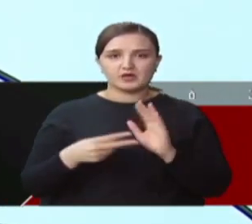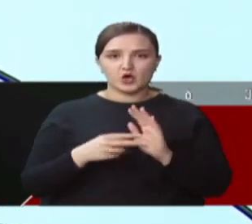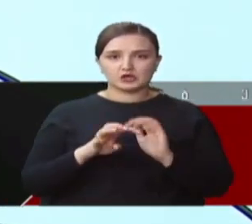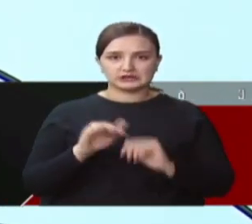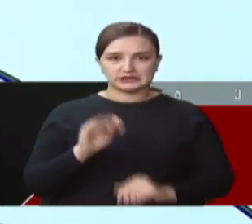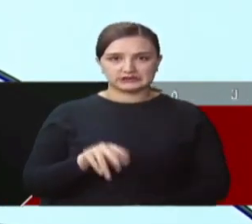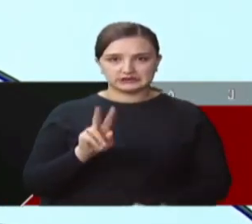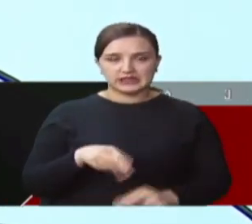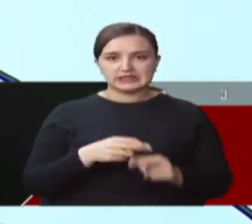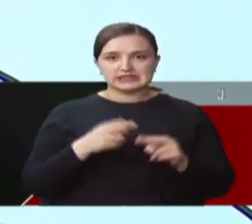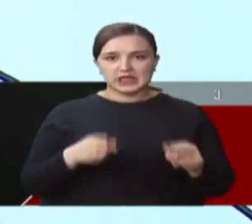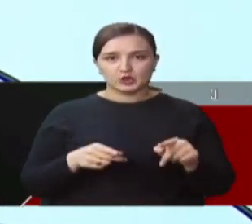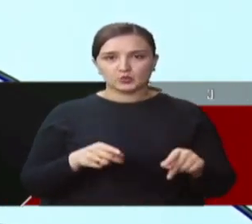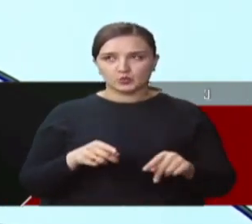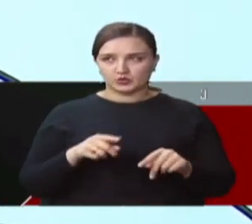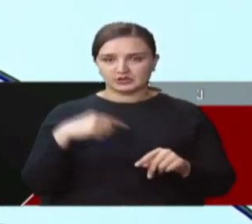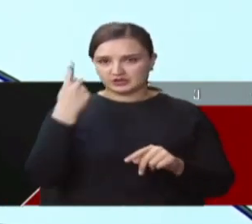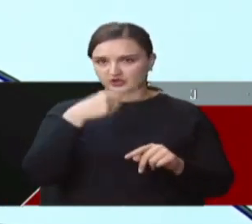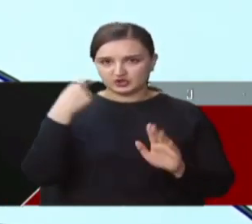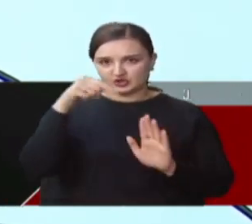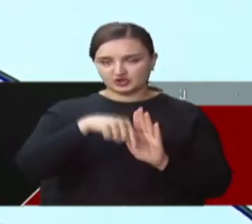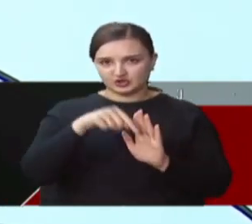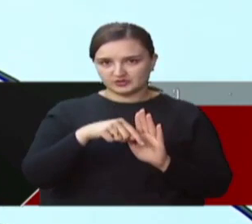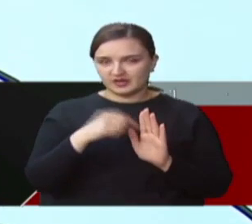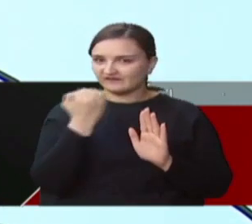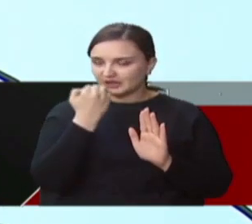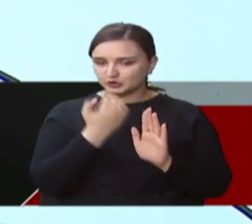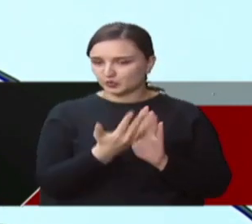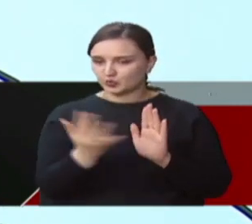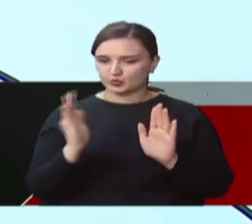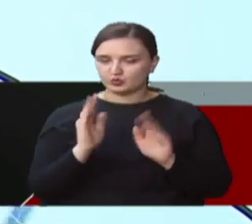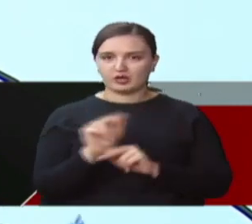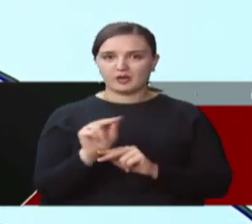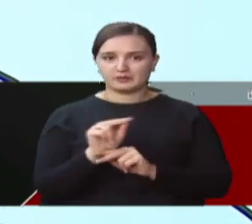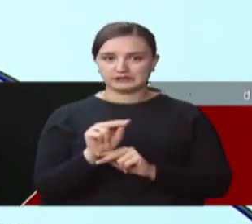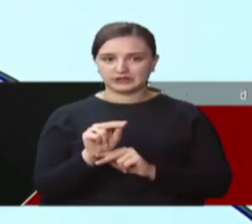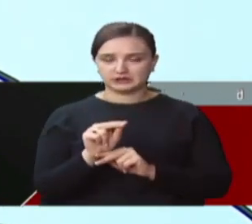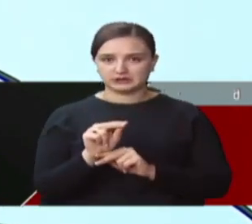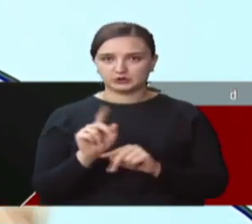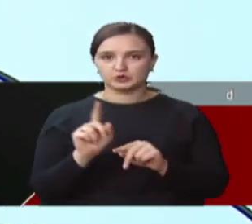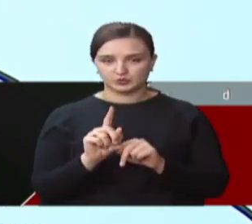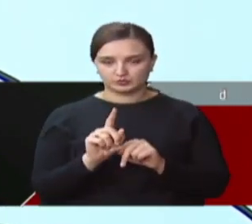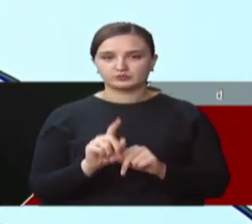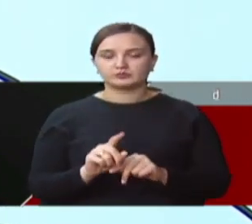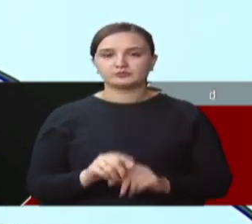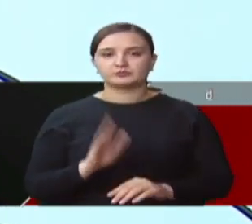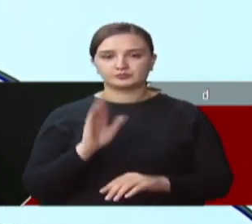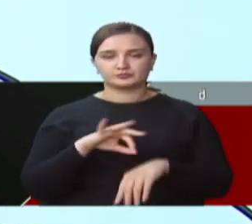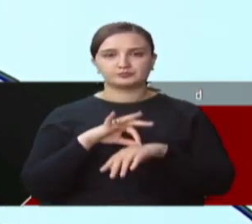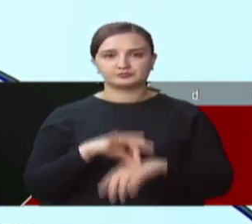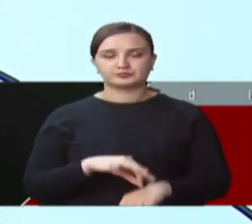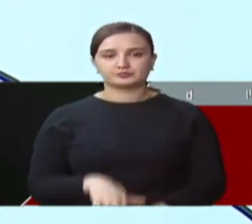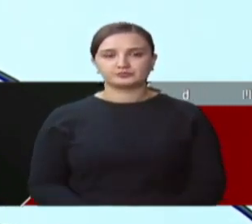მოიცავს სადგურის ინტერიერისა და ჩიდა ინფრასტრუქტურის სრულ რეაბილიტაციას, მათ შორის